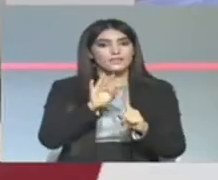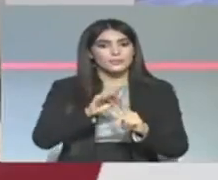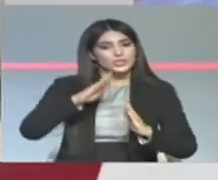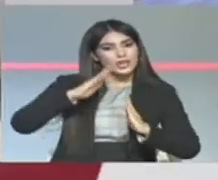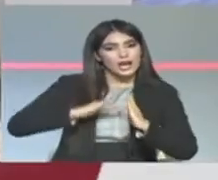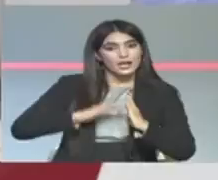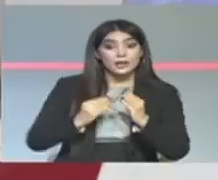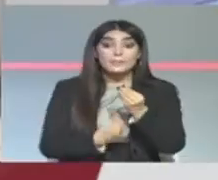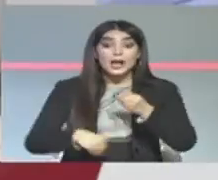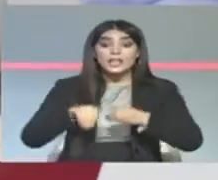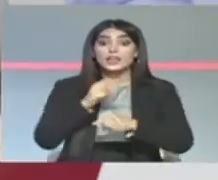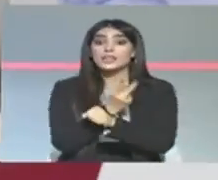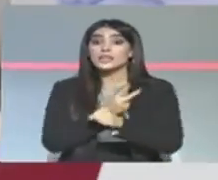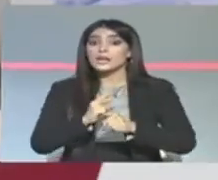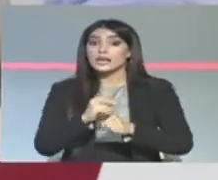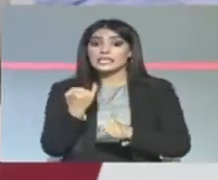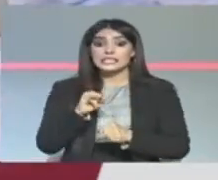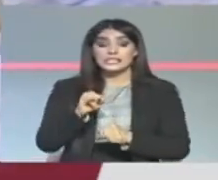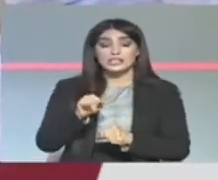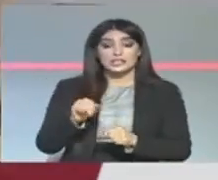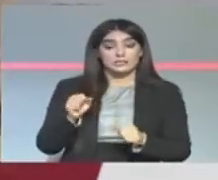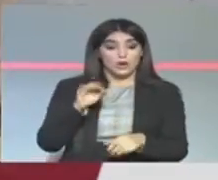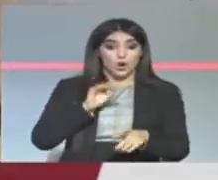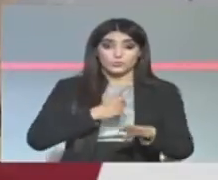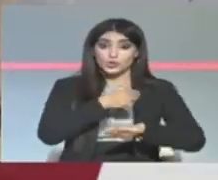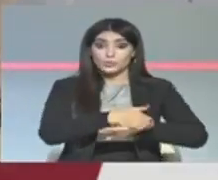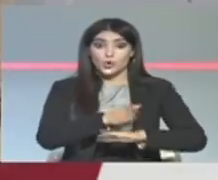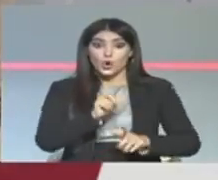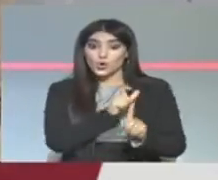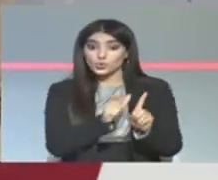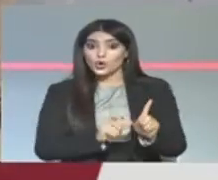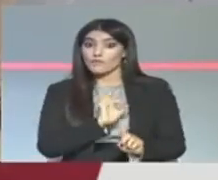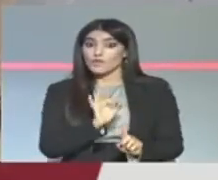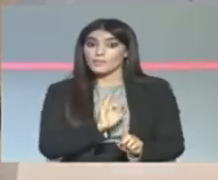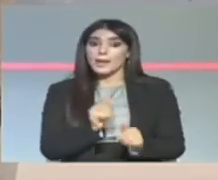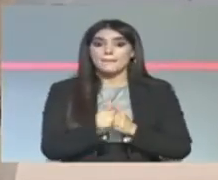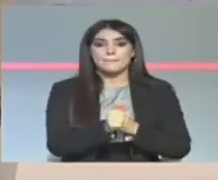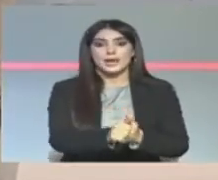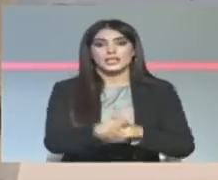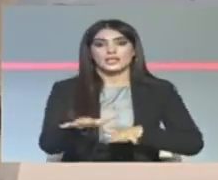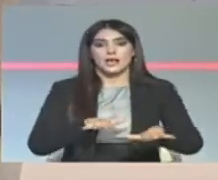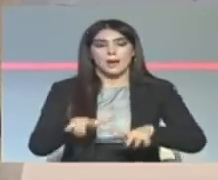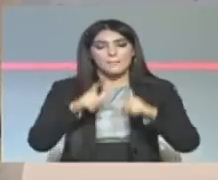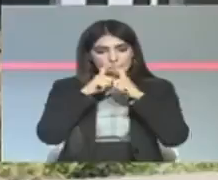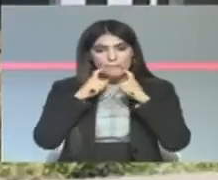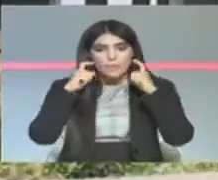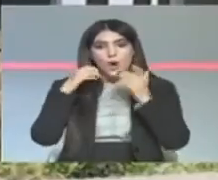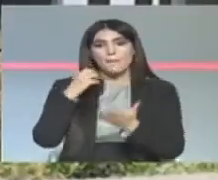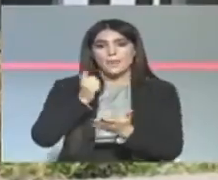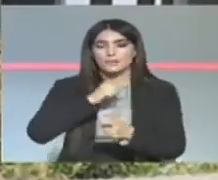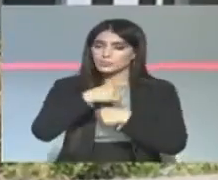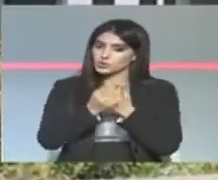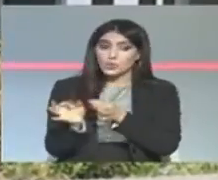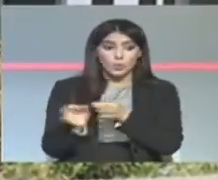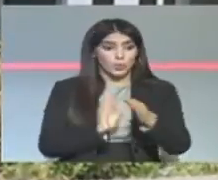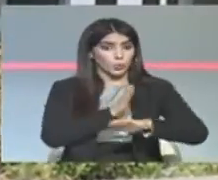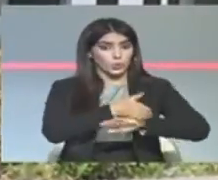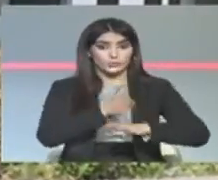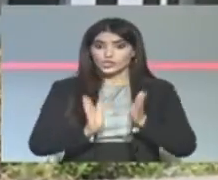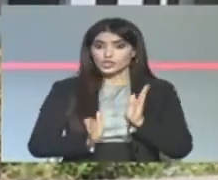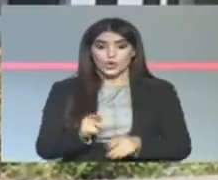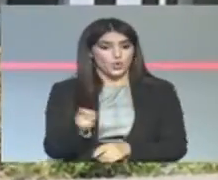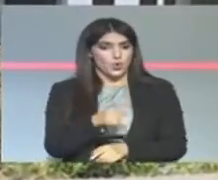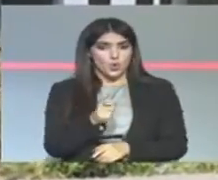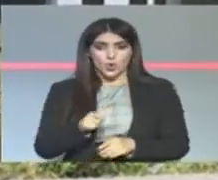تحصل اذا ما تم الامتناع عن هائله مع اتباع الاجراءات الوقائيه المعتمده عند زياره